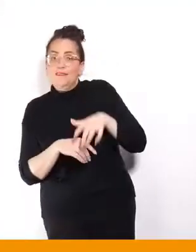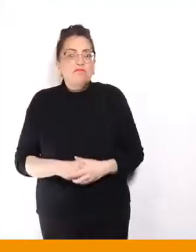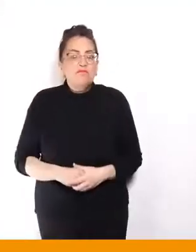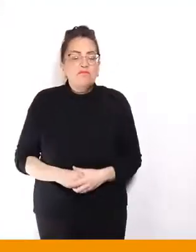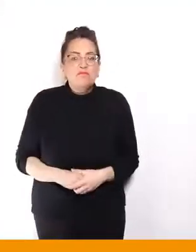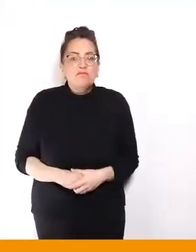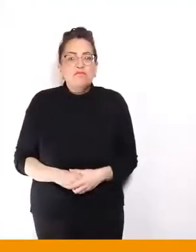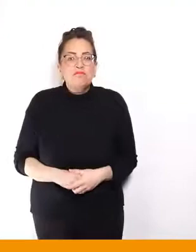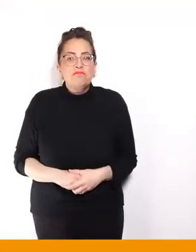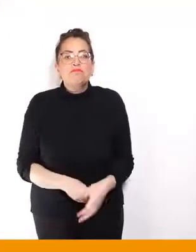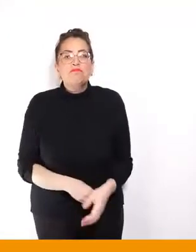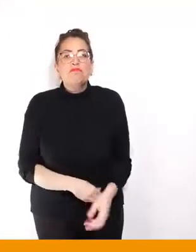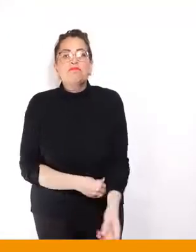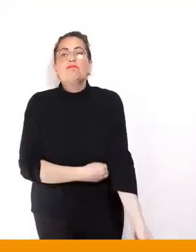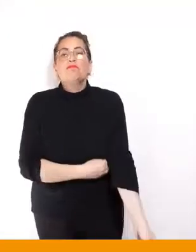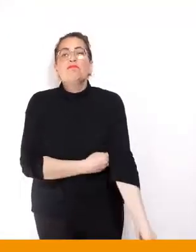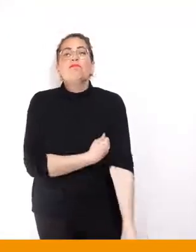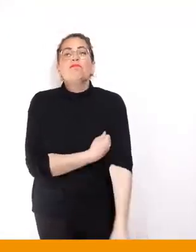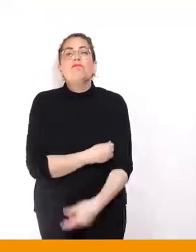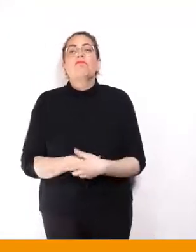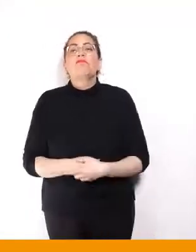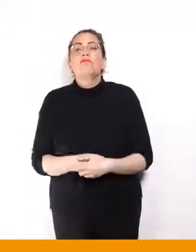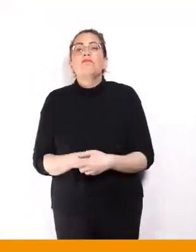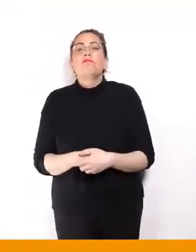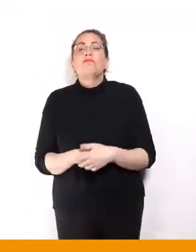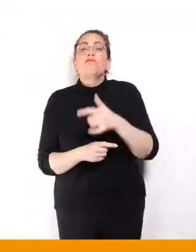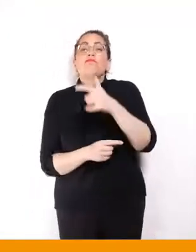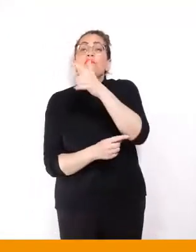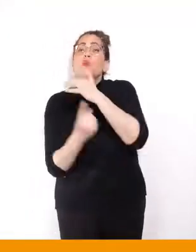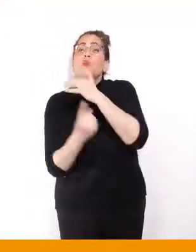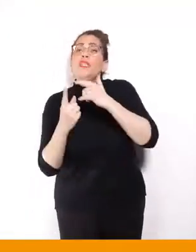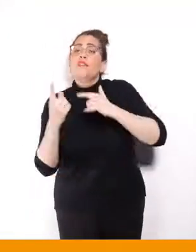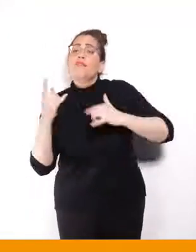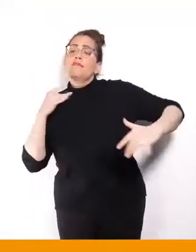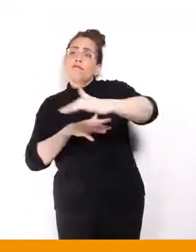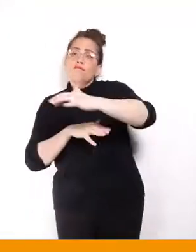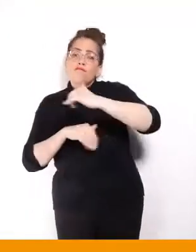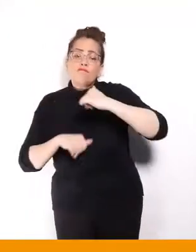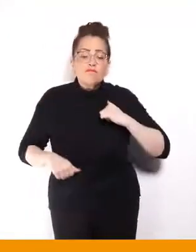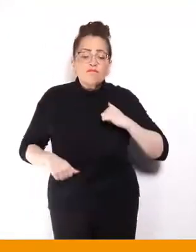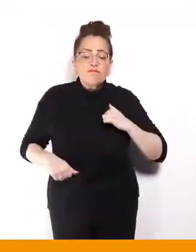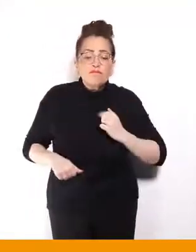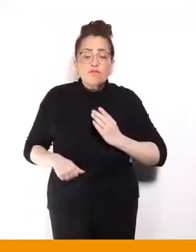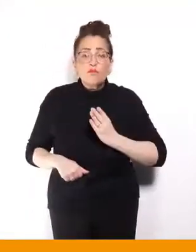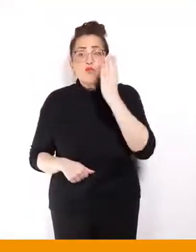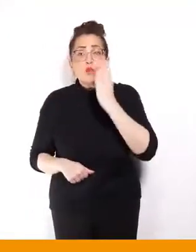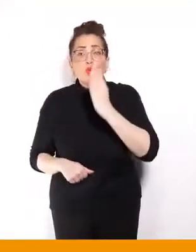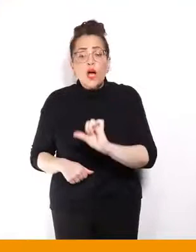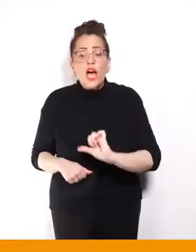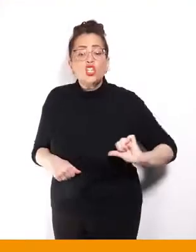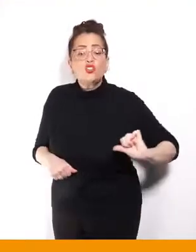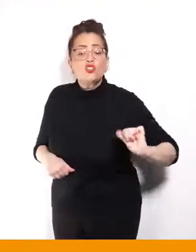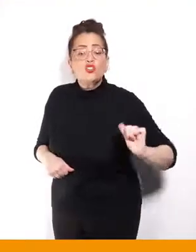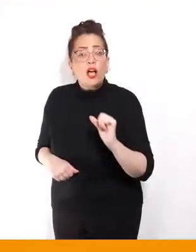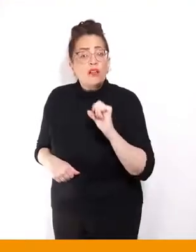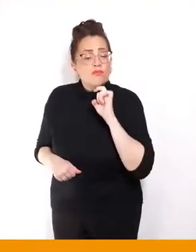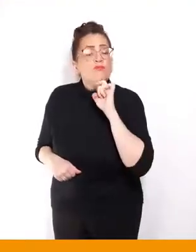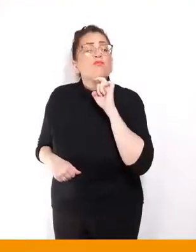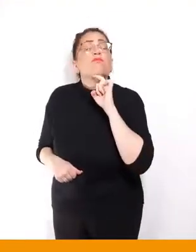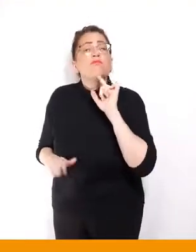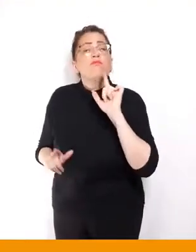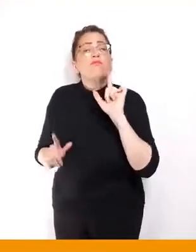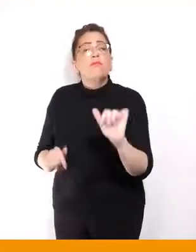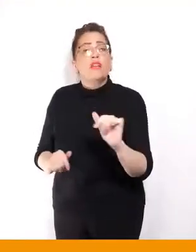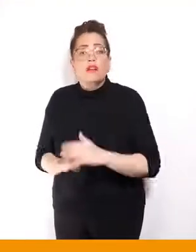On a besoin d'une société qui donne à chacune et à chacun toute sa dignité, le